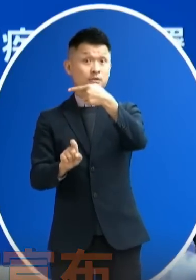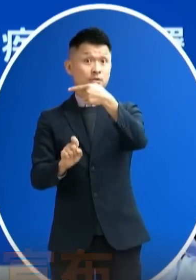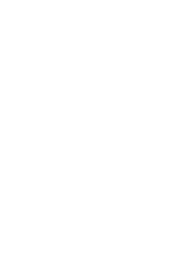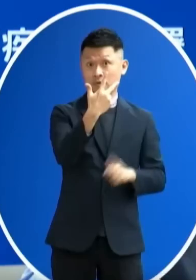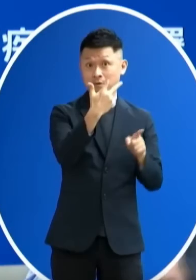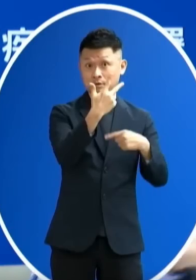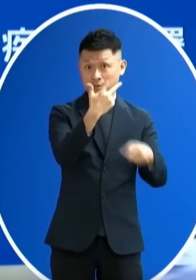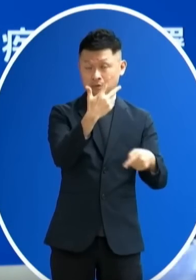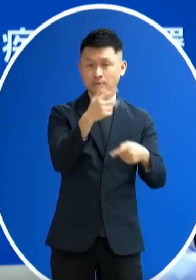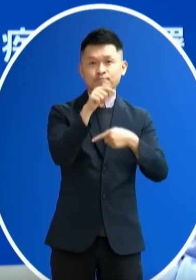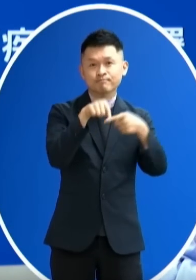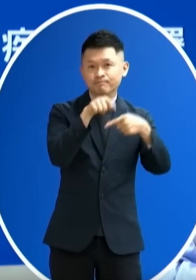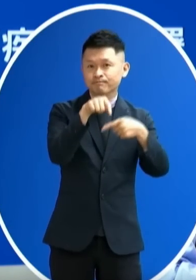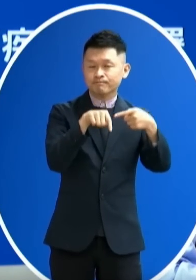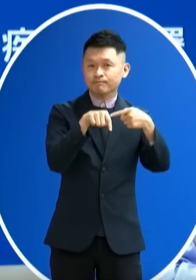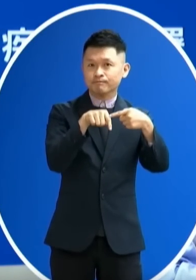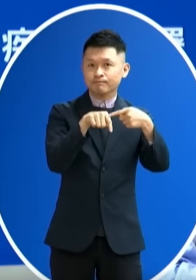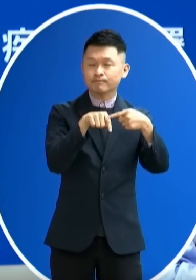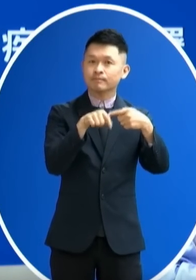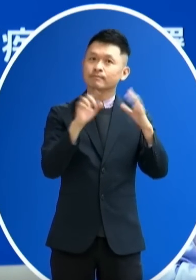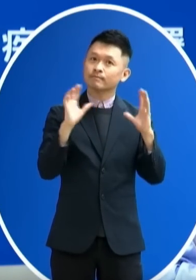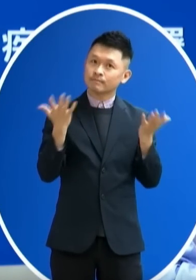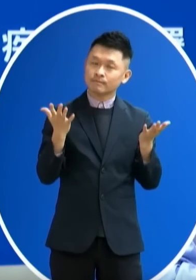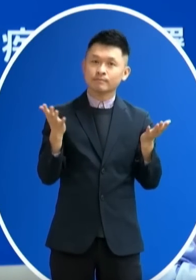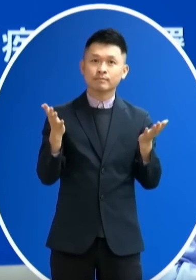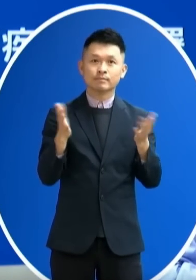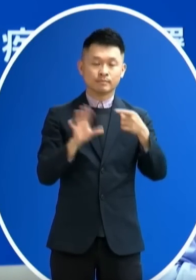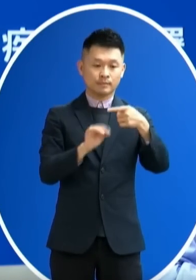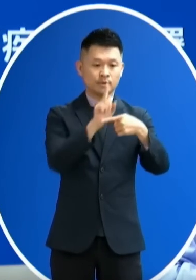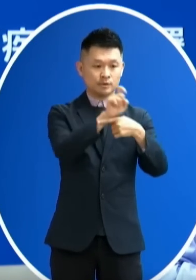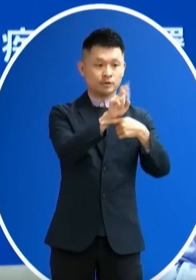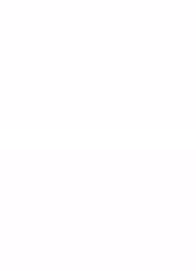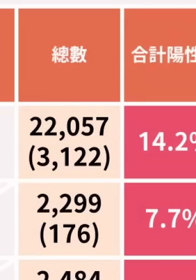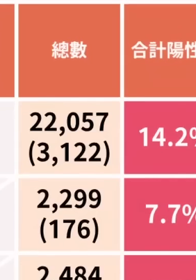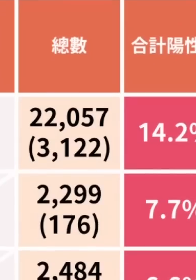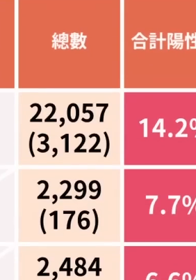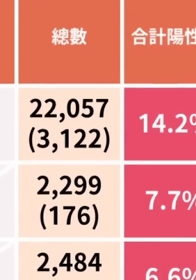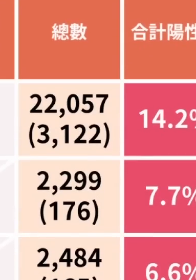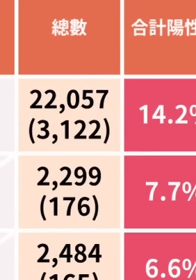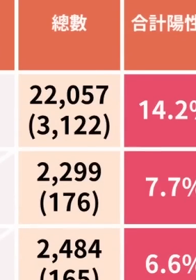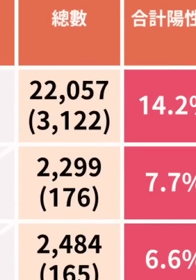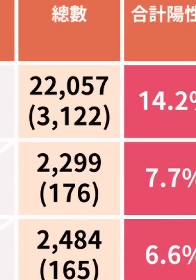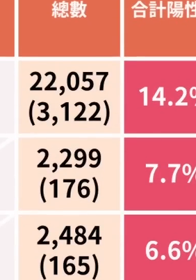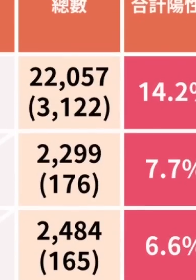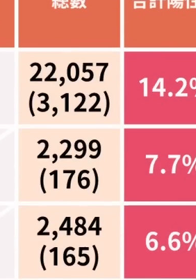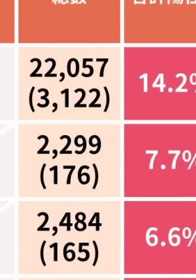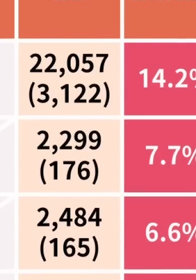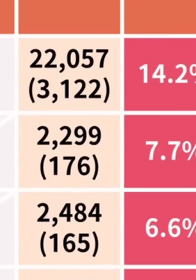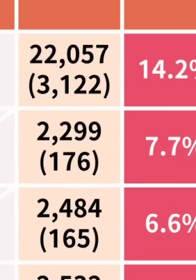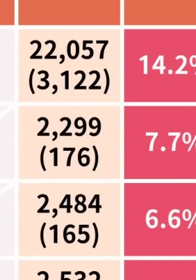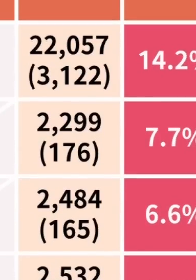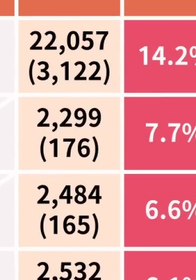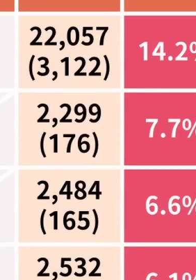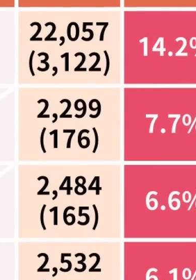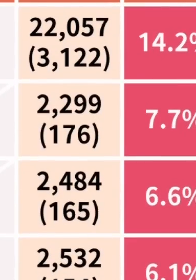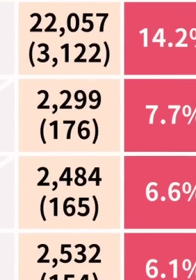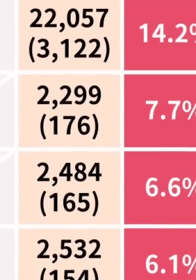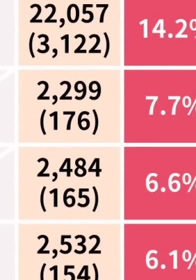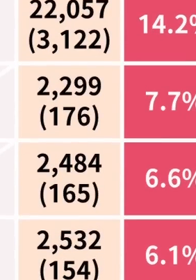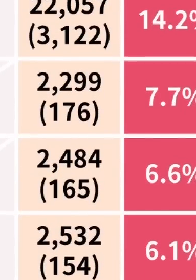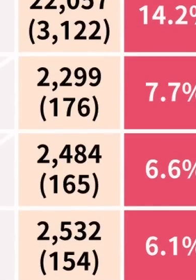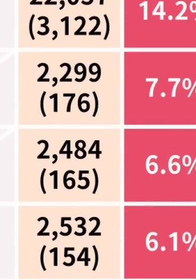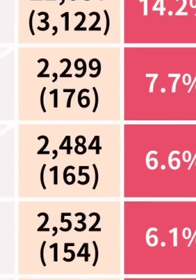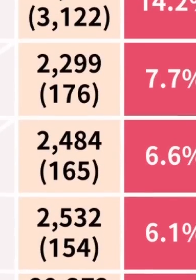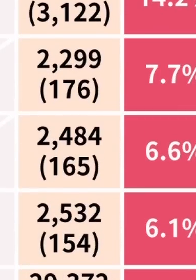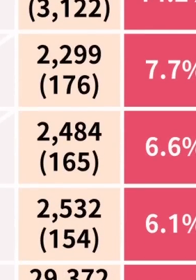的话，它的这个阳性率总和起来是 12.3%。那我们看到这个从中国入境这边来台的旅客